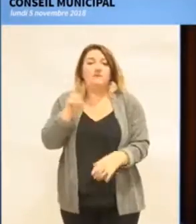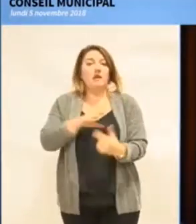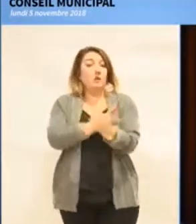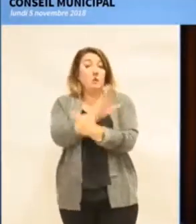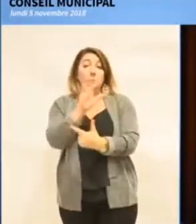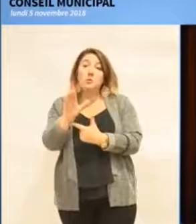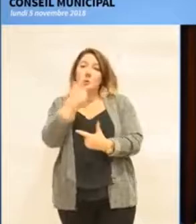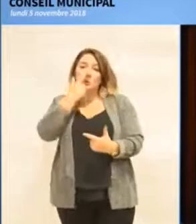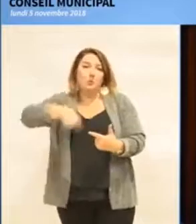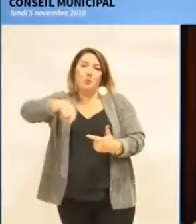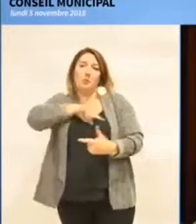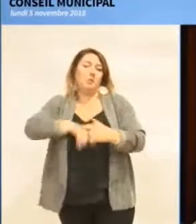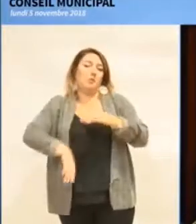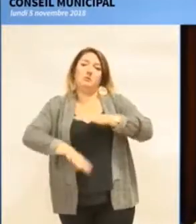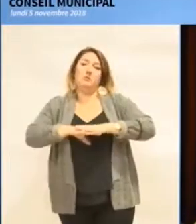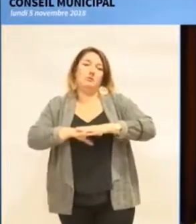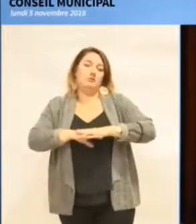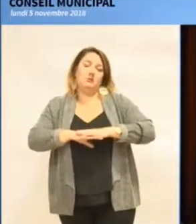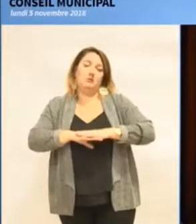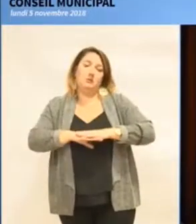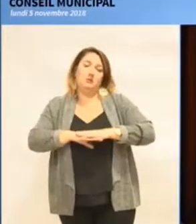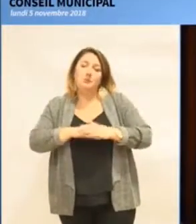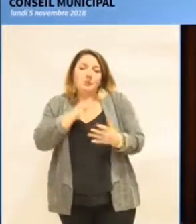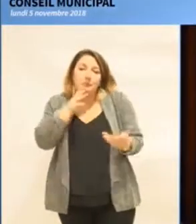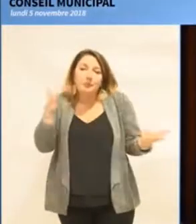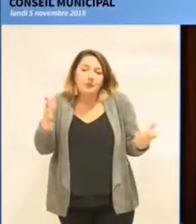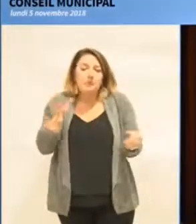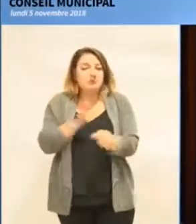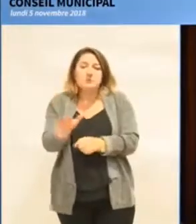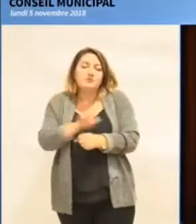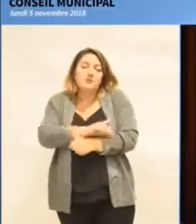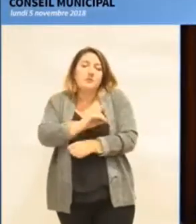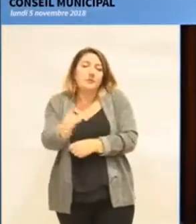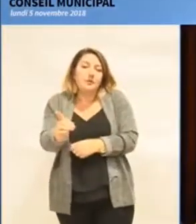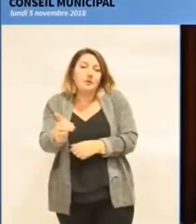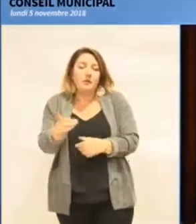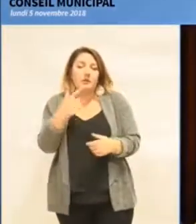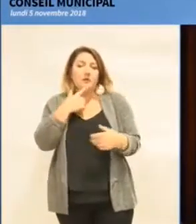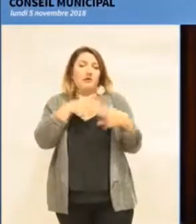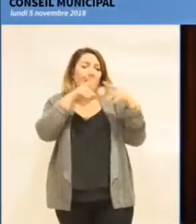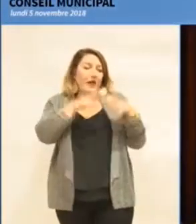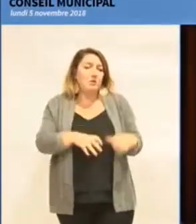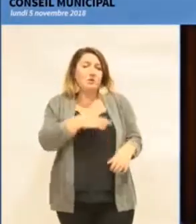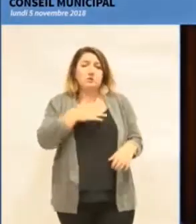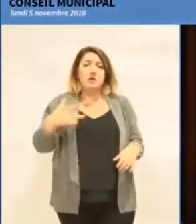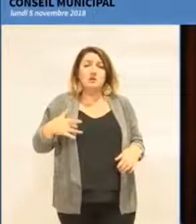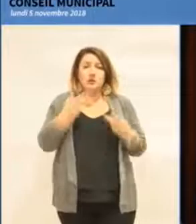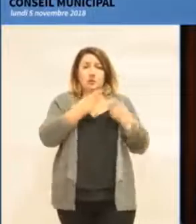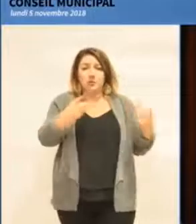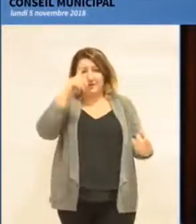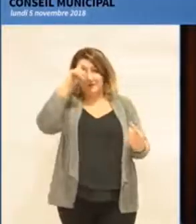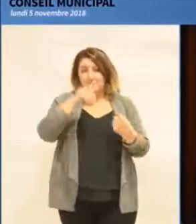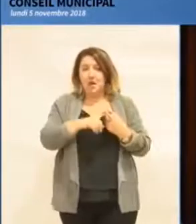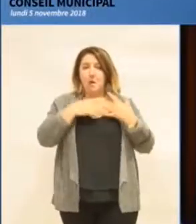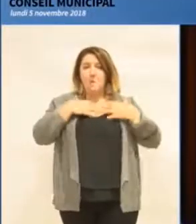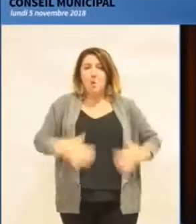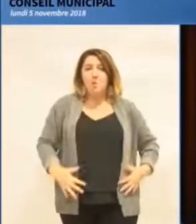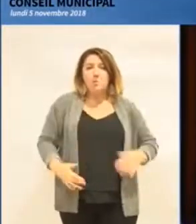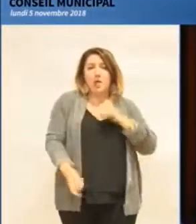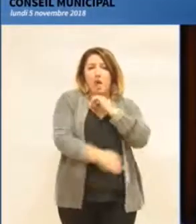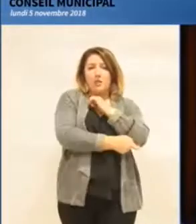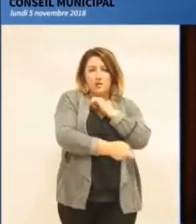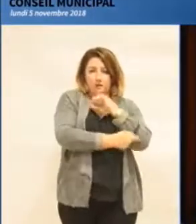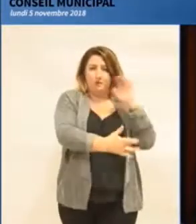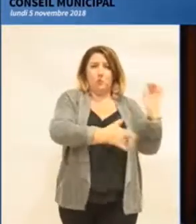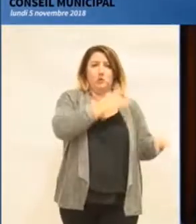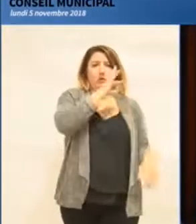actions annoncées clairement pour 2018. L'étude de santé publique sur les conduites addictives, elle est très utile. Et la mise en